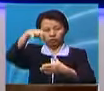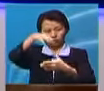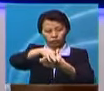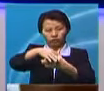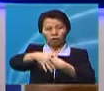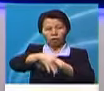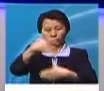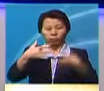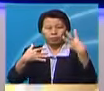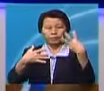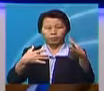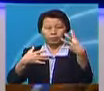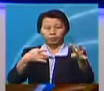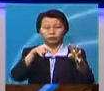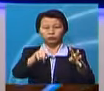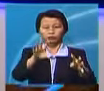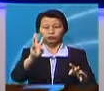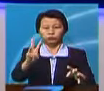pada 14 Jun.